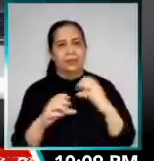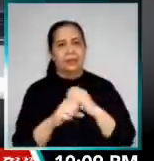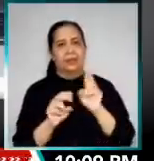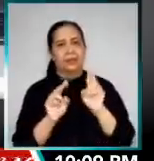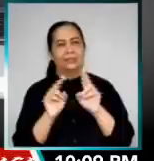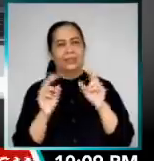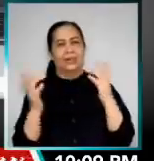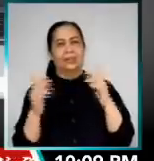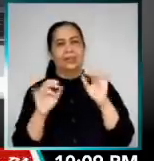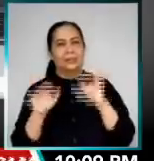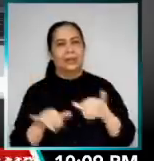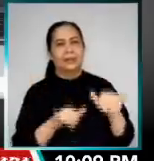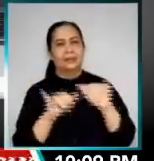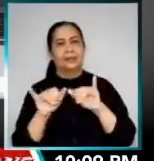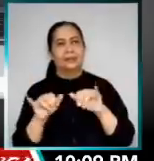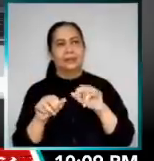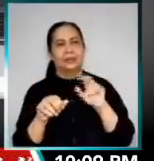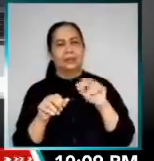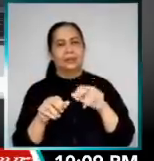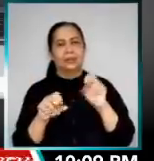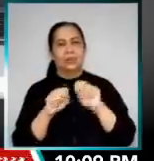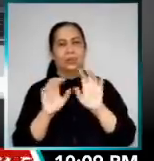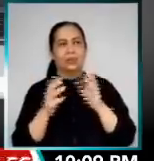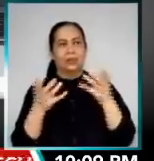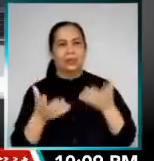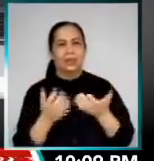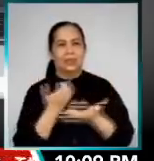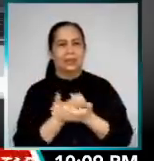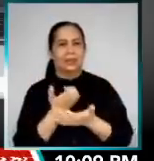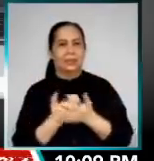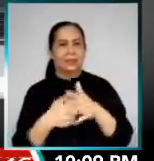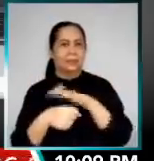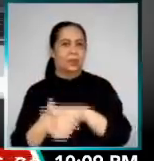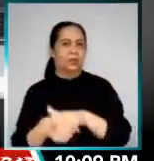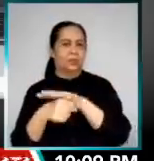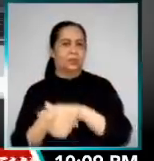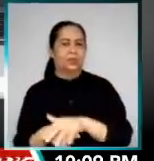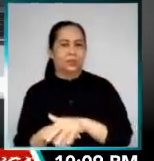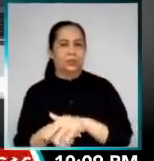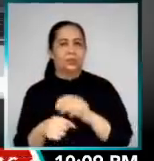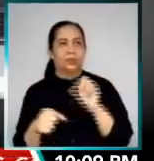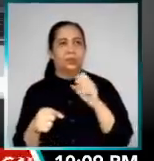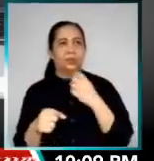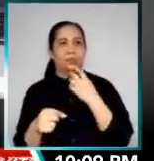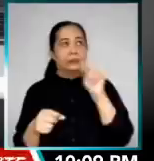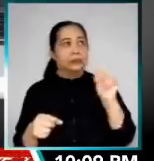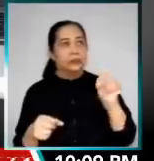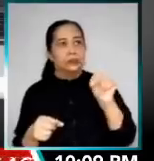walang mabigat na economic pressure para punan yung kanilang